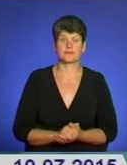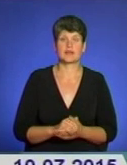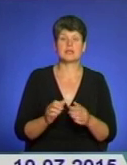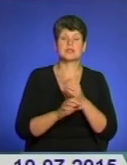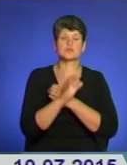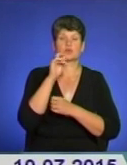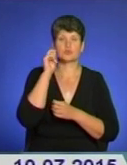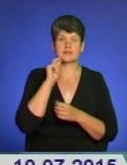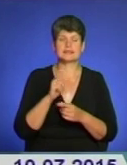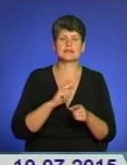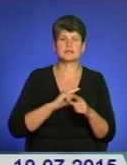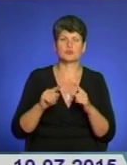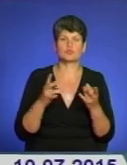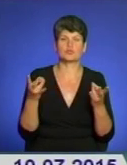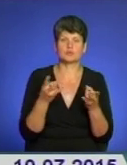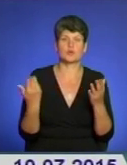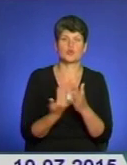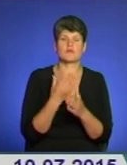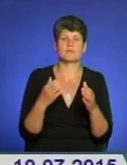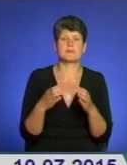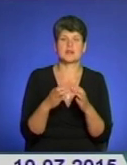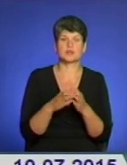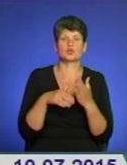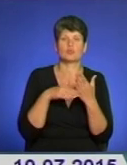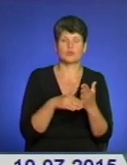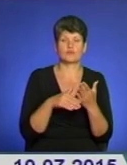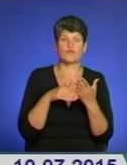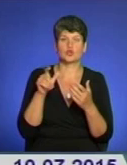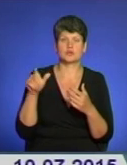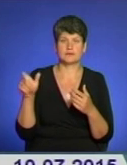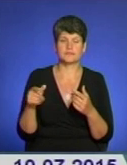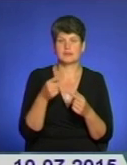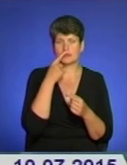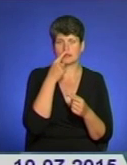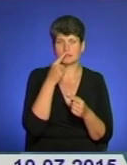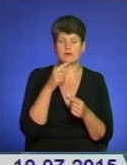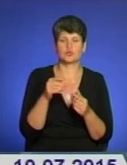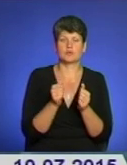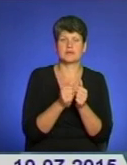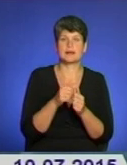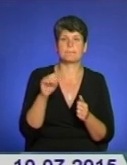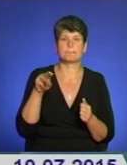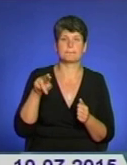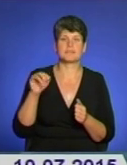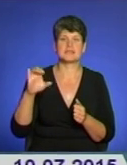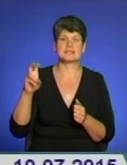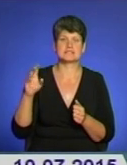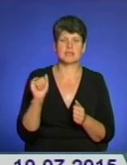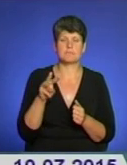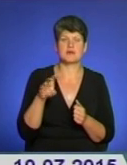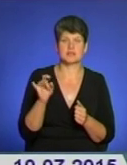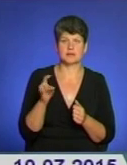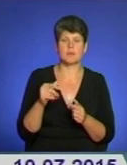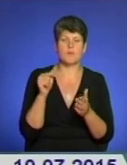сході України терміново потребують нової партії допомоги від волонтерів. Днями в районі Пісків і Мардінки бійці потрапили під